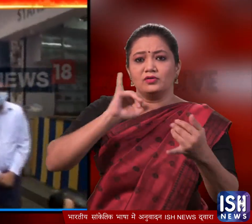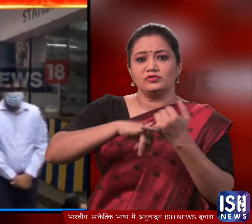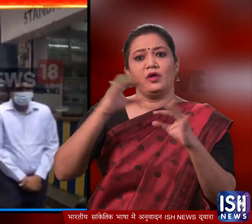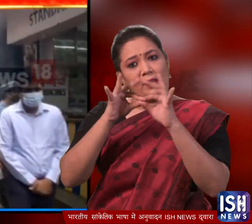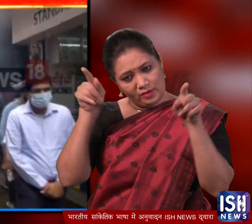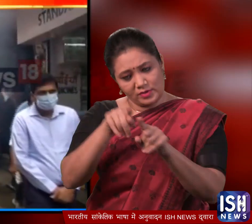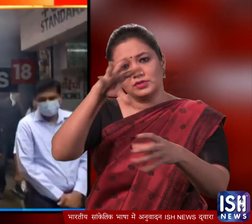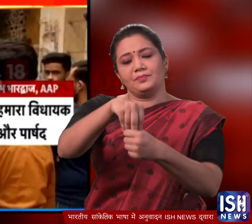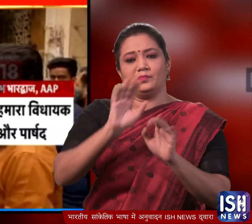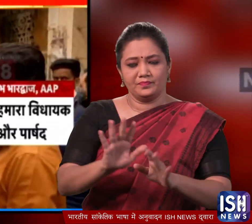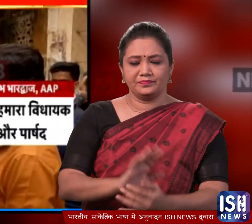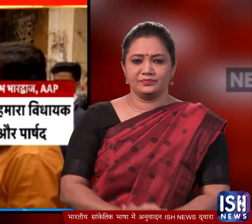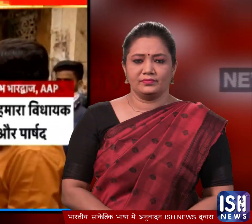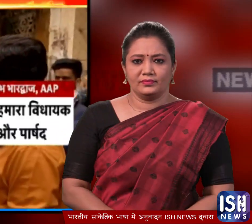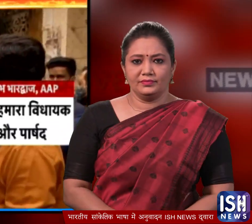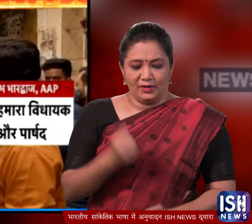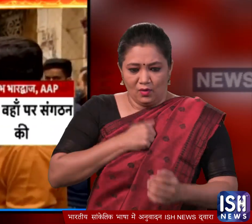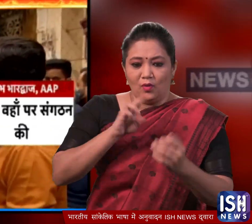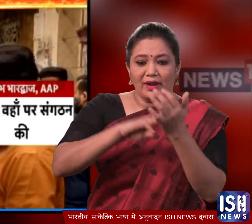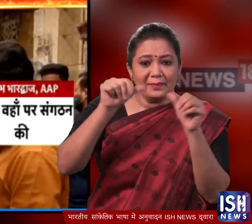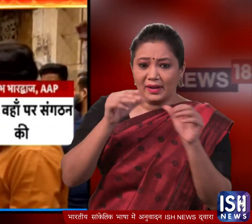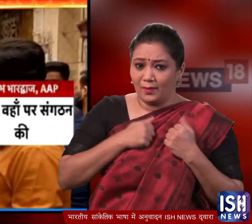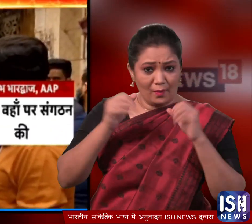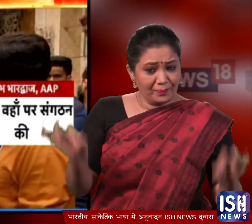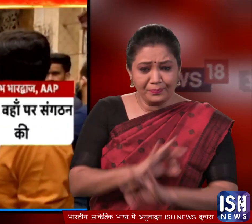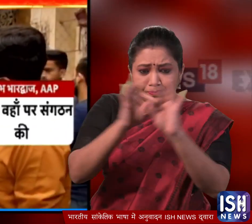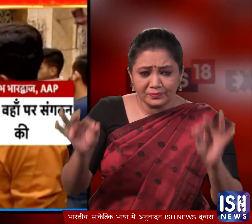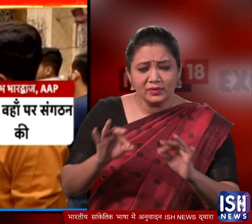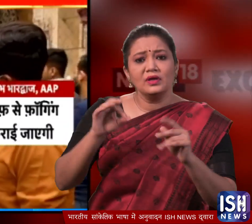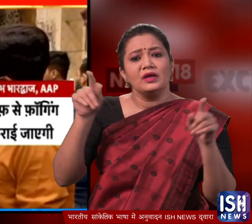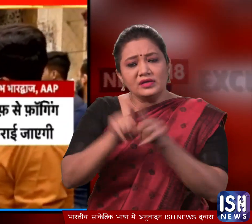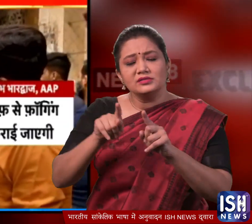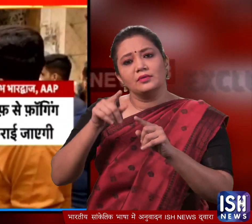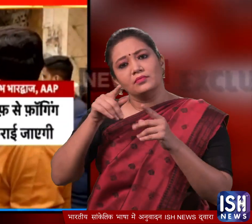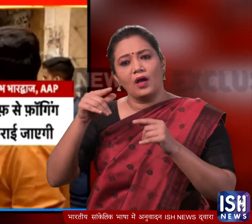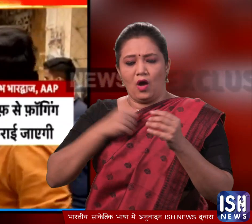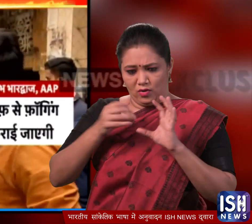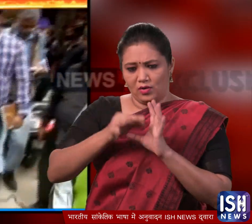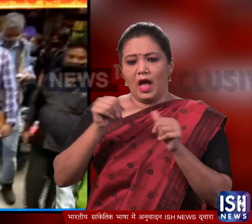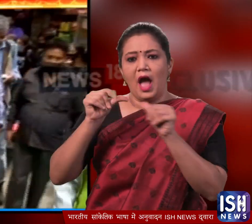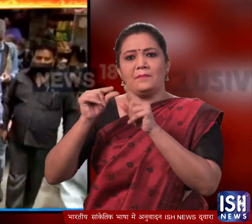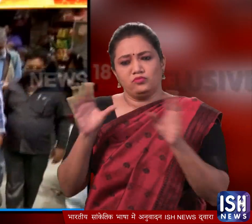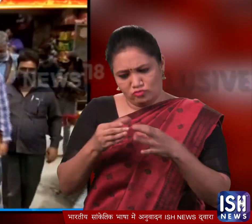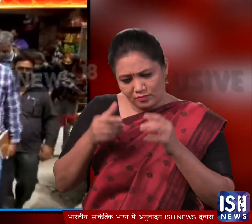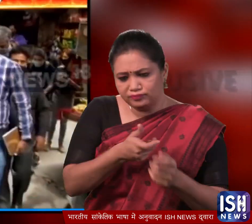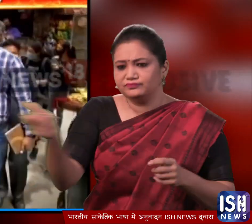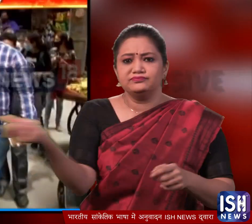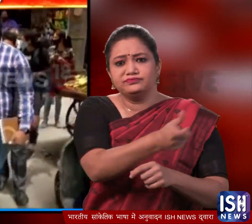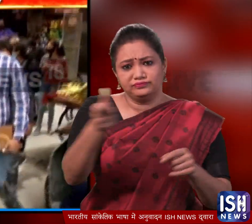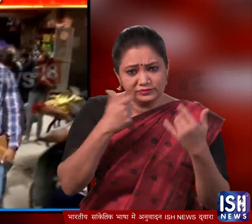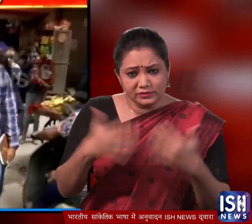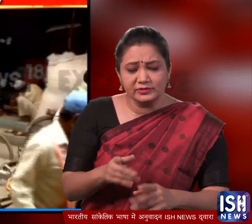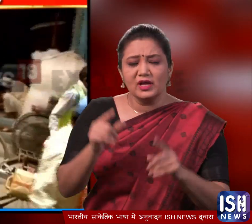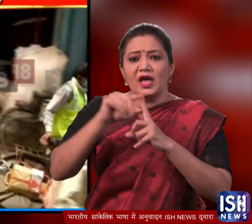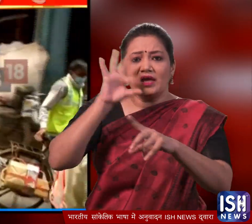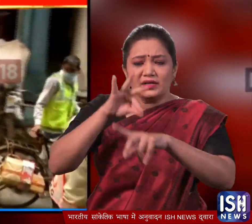सौरभ भारद्वाज मौजूद रहे। जहां हमारा विधायक और पार्षद नहीं है, वहां पे संगठन की तरफ से फॉगिंग कराई जाएगी। सौरभ भारद्वाज ने भी दिल्ली